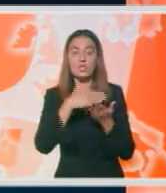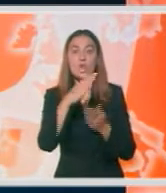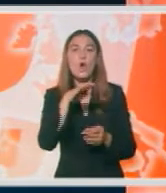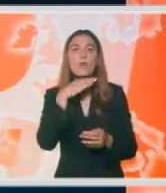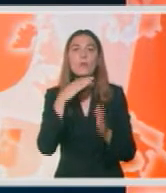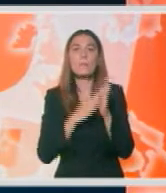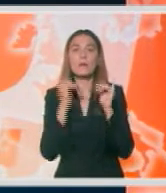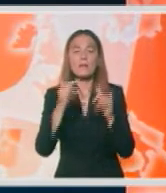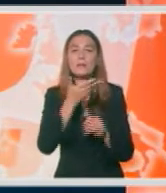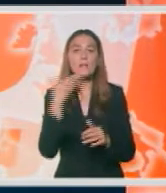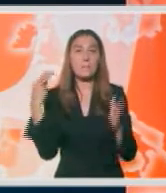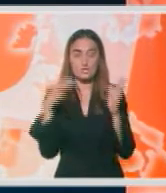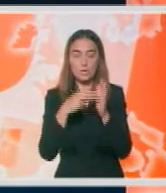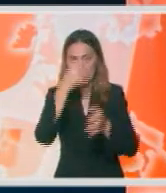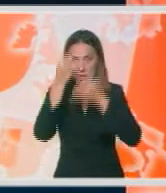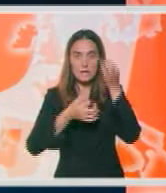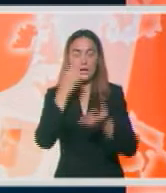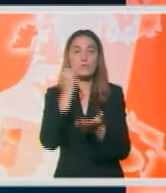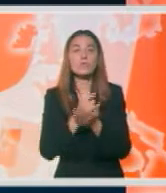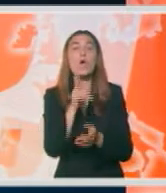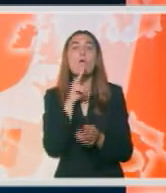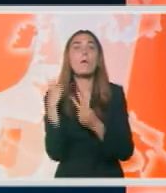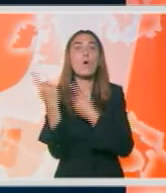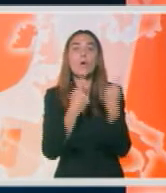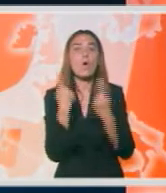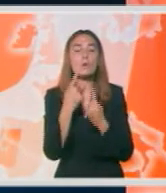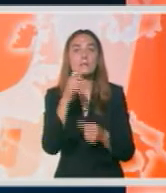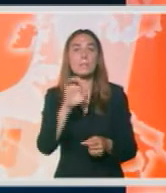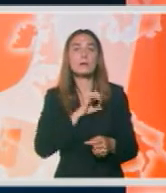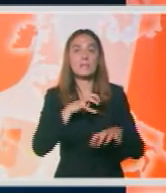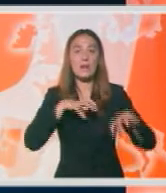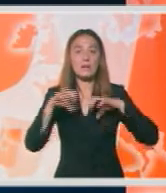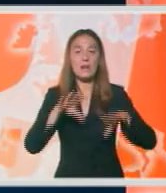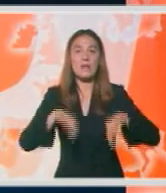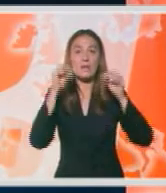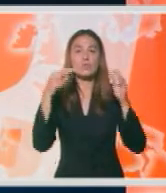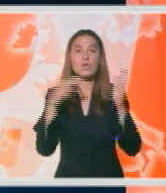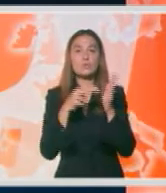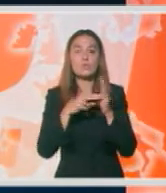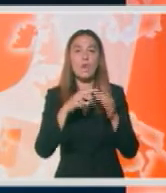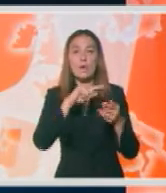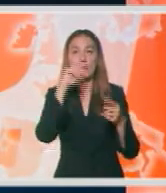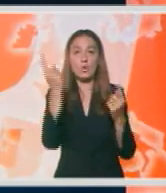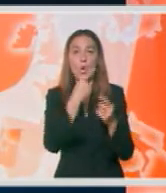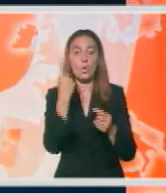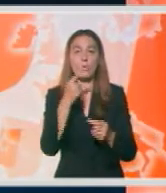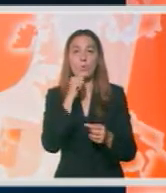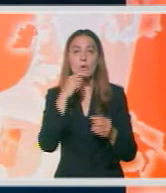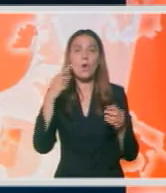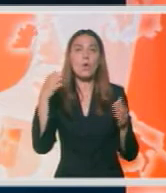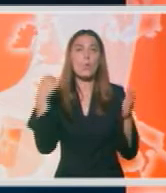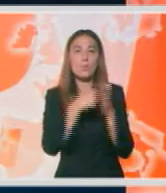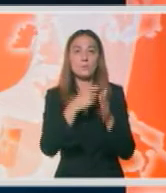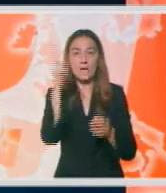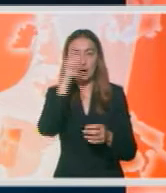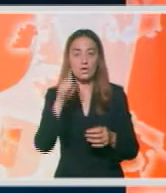Milanovca danas nema struje. Istraga će utvrditi pod kojim okolnostima se nastradali radnik našao u strujnom kolu. Zbog udara groma u glavnu